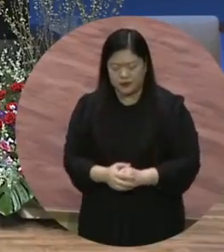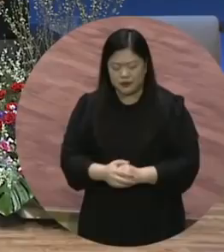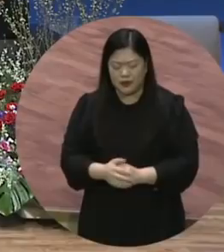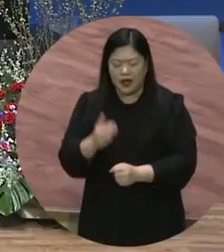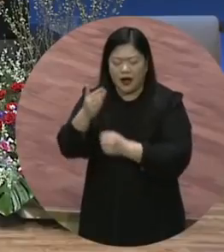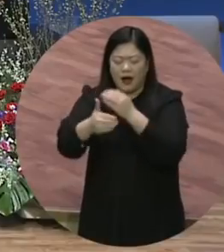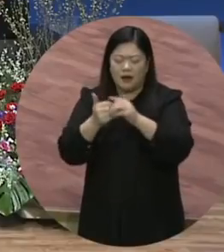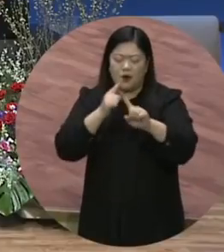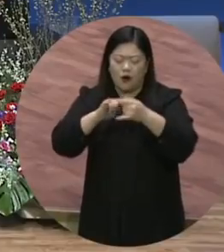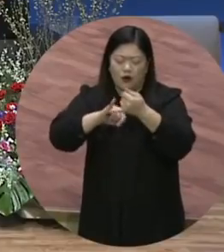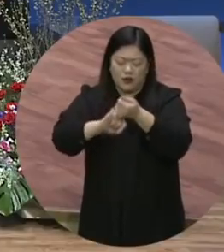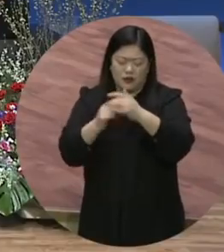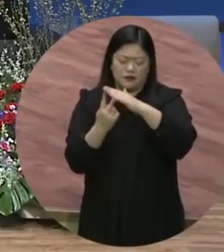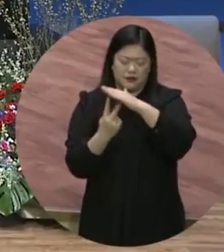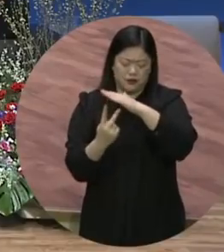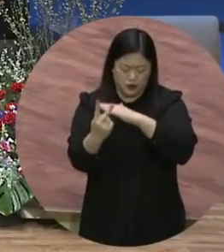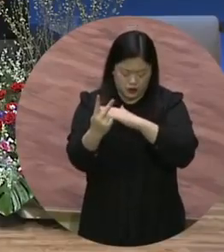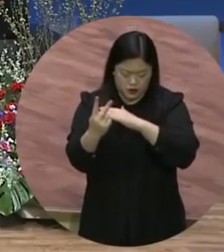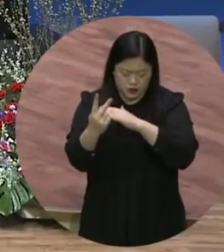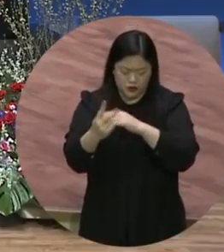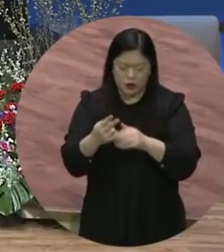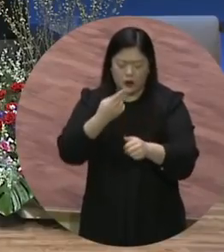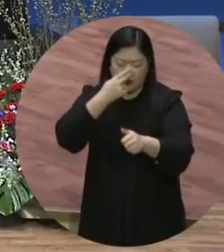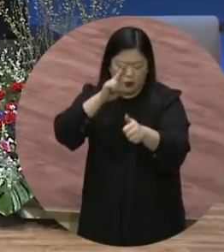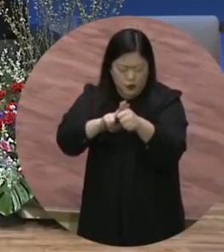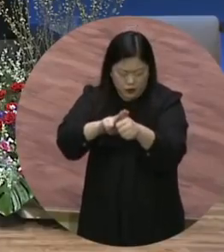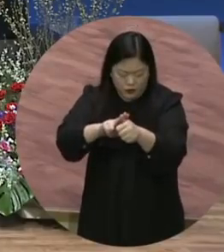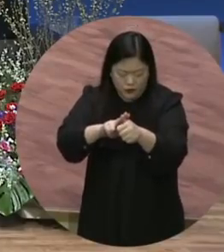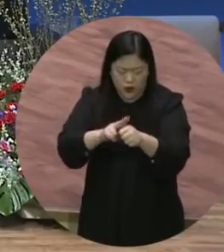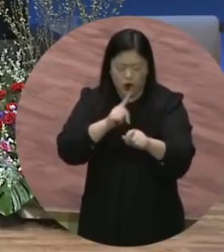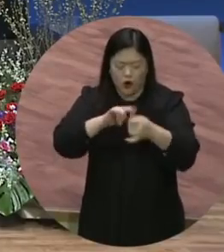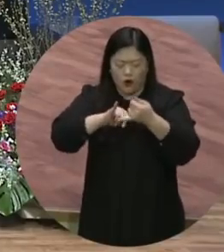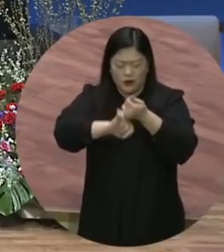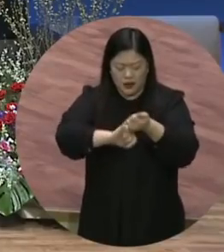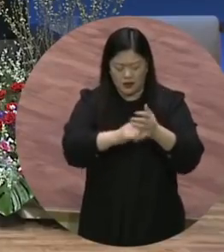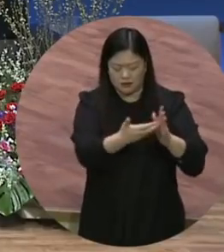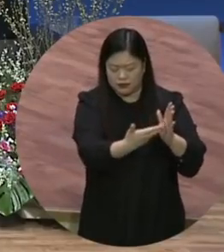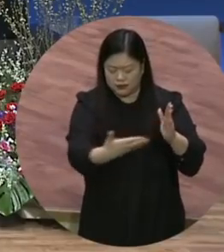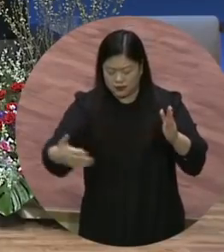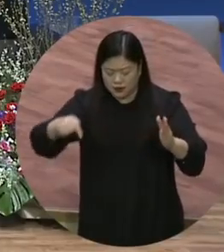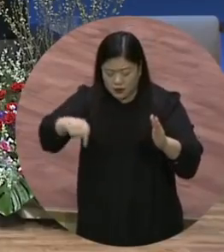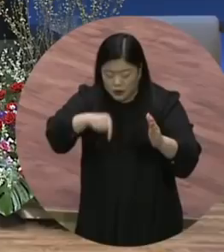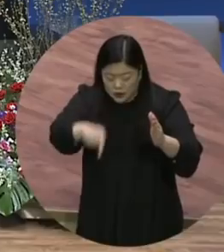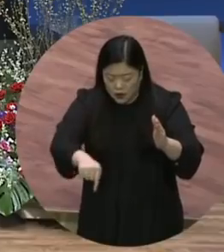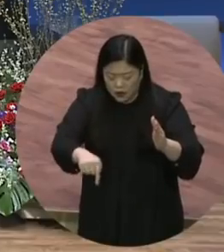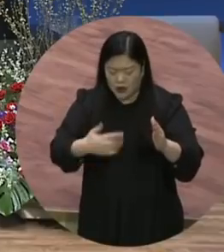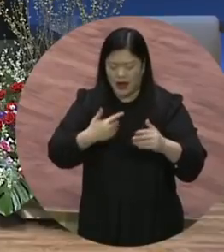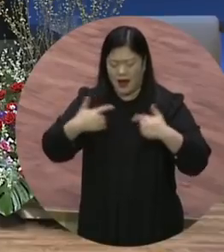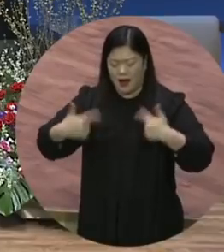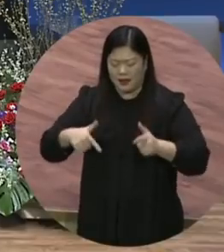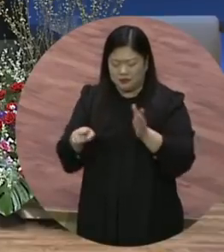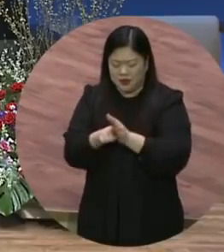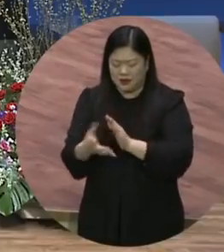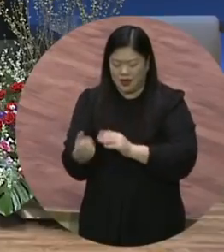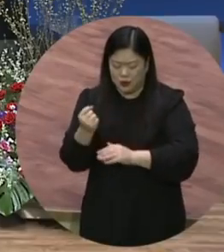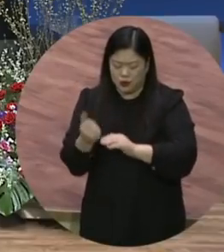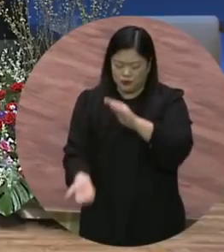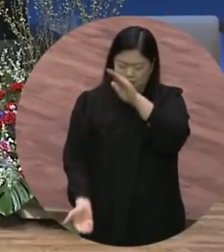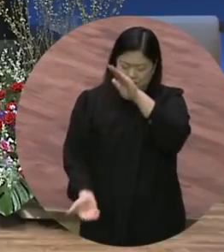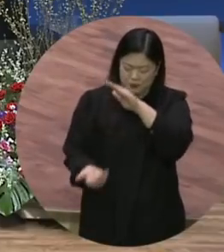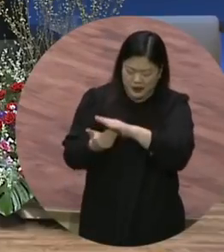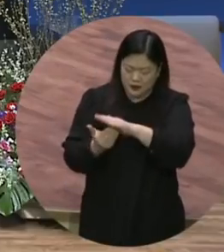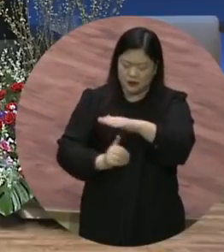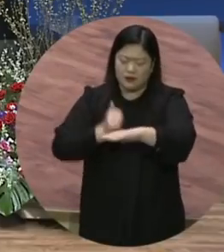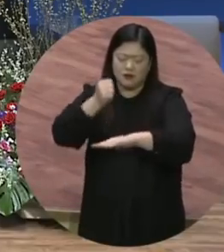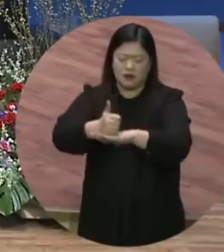하나님의 언약적인 비전과 하나님의 언약적인 도전, 언약의 여정 속에서 우리 예언 성도들이 믿음의 서밋으로서 생명 살리는